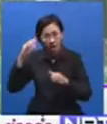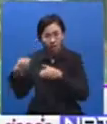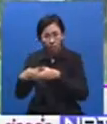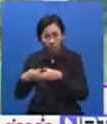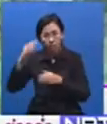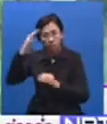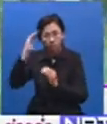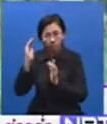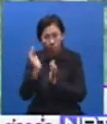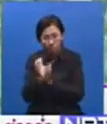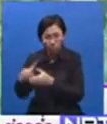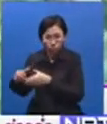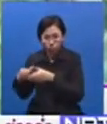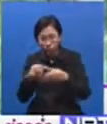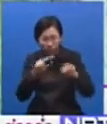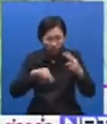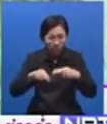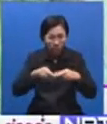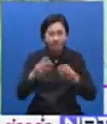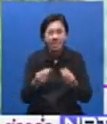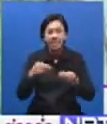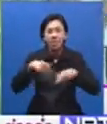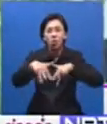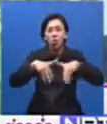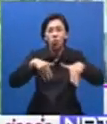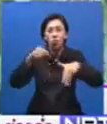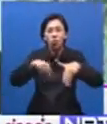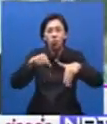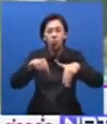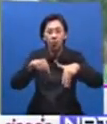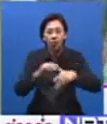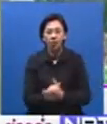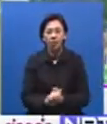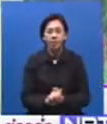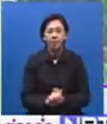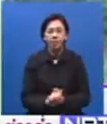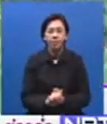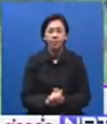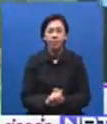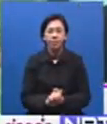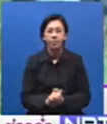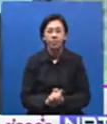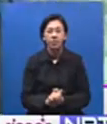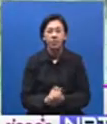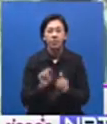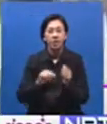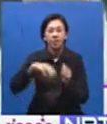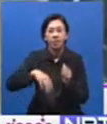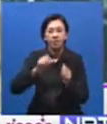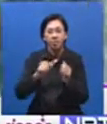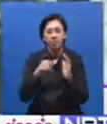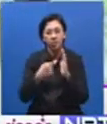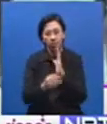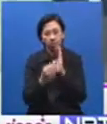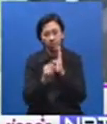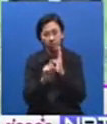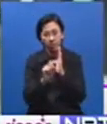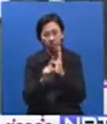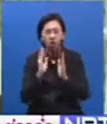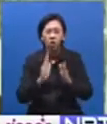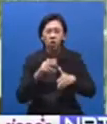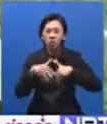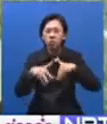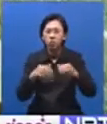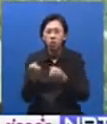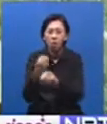และตำรวจลงพื้นที่ตรวจสอบพื้นที่สาธารณะประโยชน์ฝ่ายน้ำล้นบ้านจั่นตำบลซำอำเภอเมืองจังหวัดศรีสะเกษหลังชาวบ้าน